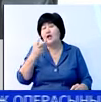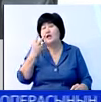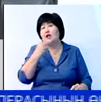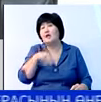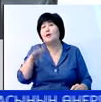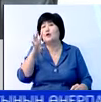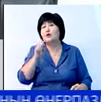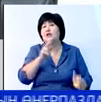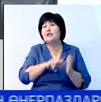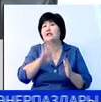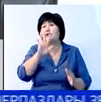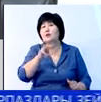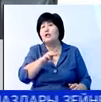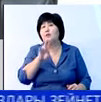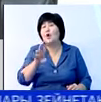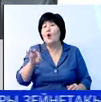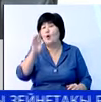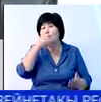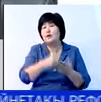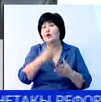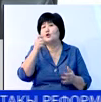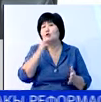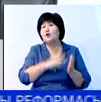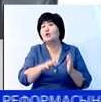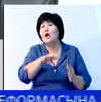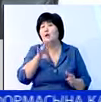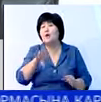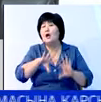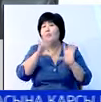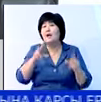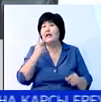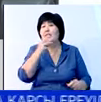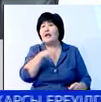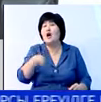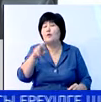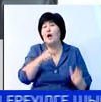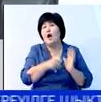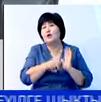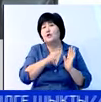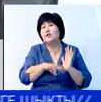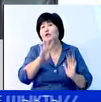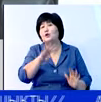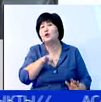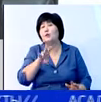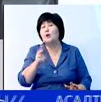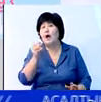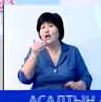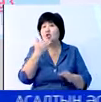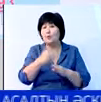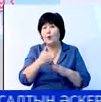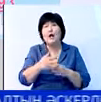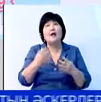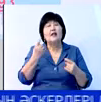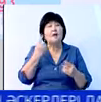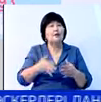миллиард 485 миллион теңге, облыстық бюджеттен 199 миллион теңге, барлығы 2 миллиард 684 миллион теңге қаржы бөлінді. Тағы